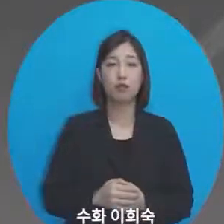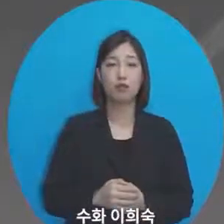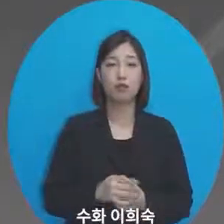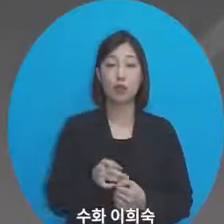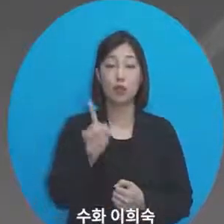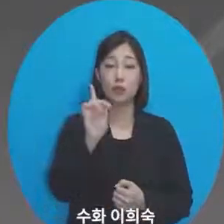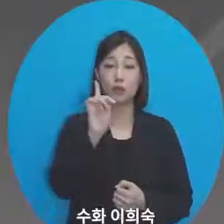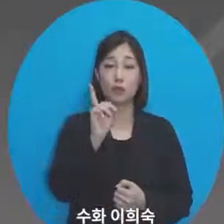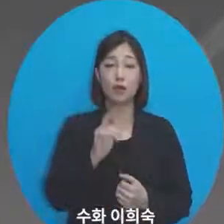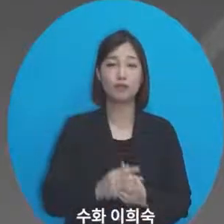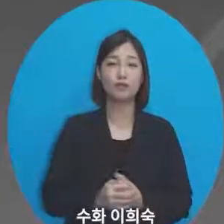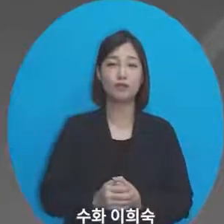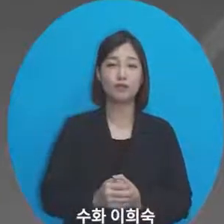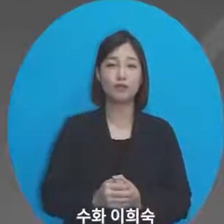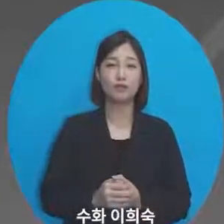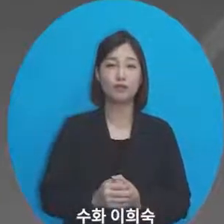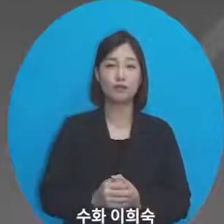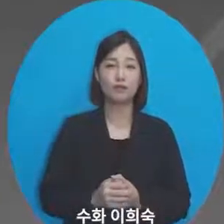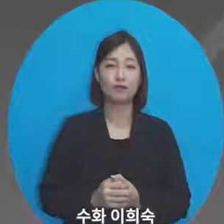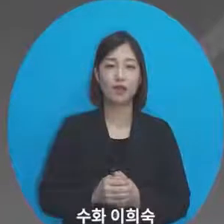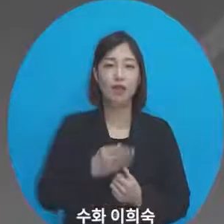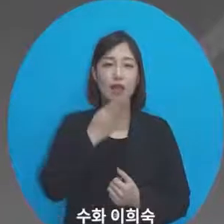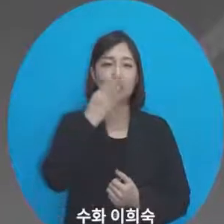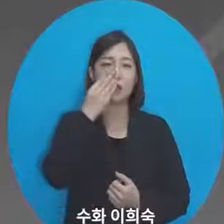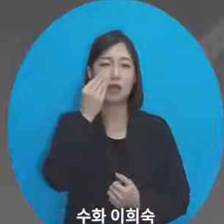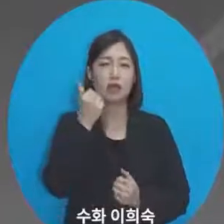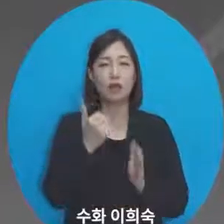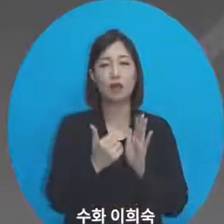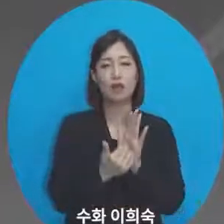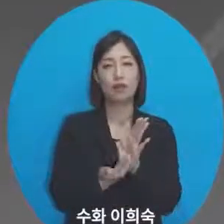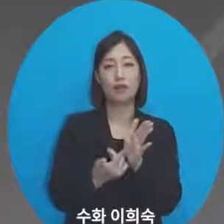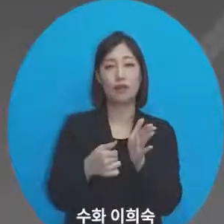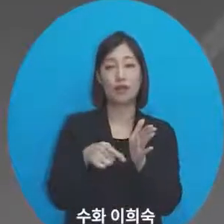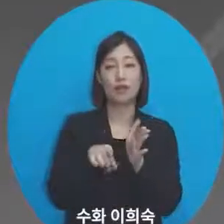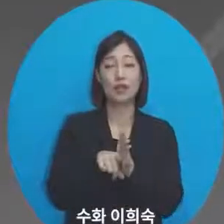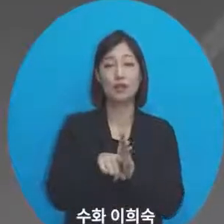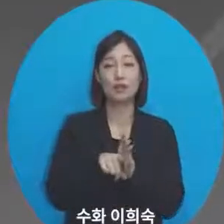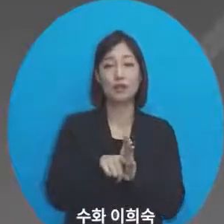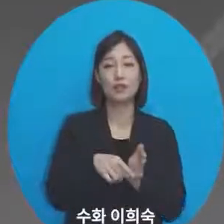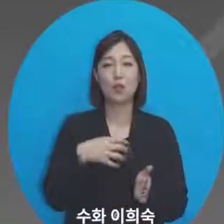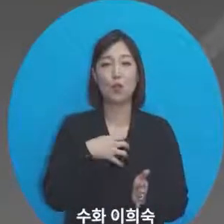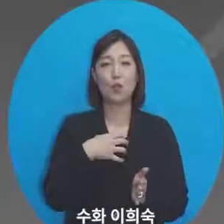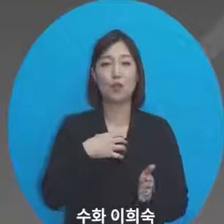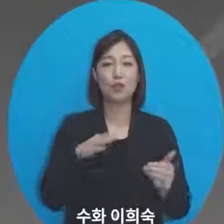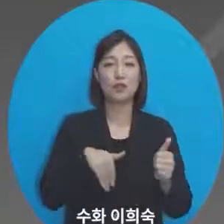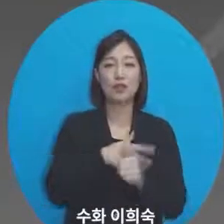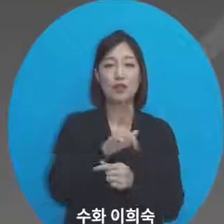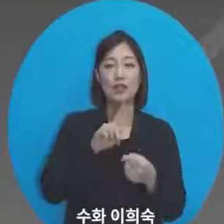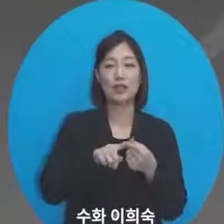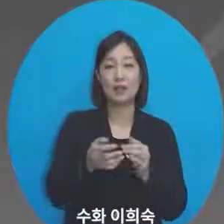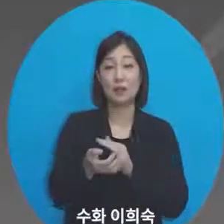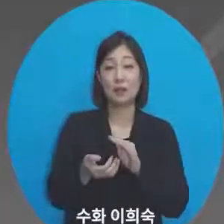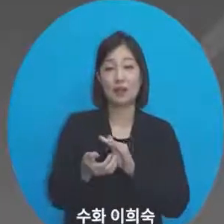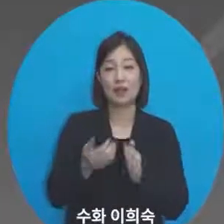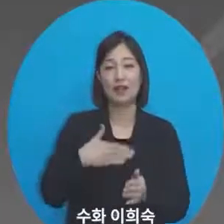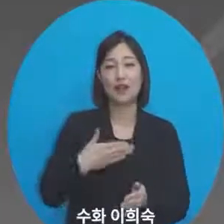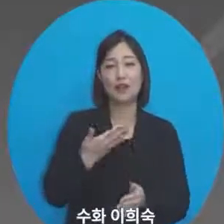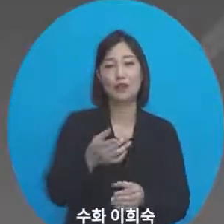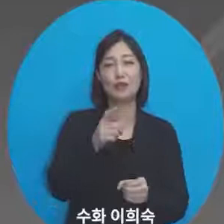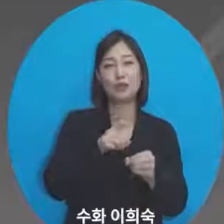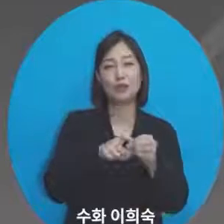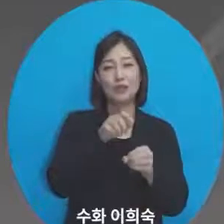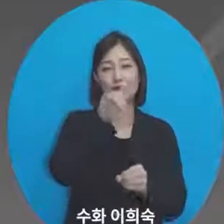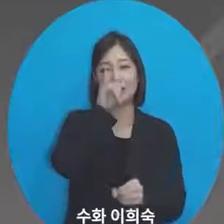상태나 종단 구배 그리고 미끄럼 저항이 필요한 경우에 많이 설치를 하는데요. 적색 포장을 하는 게